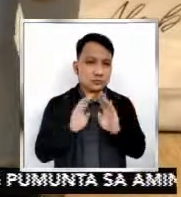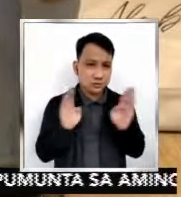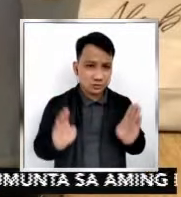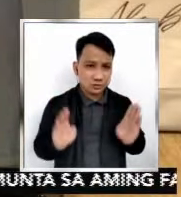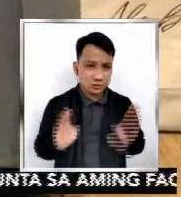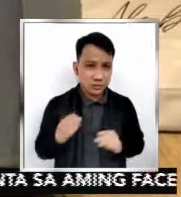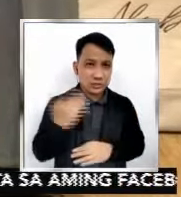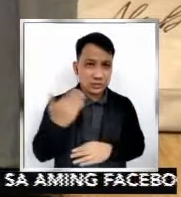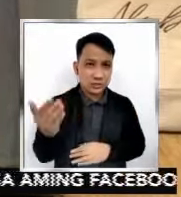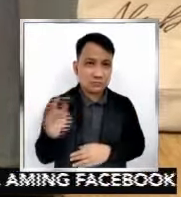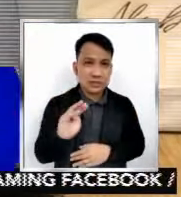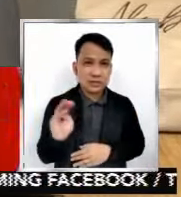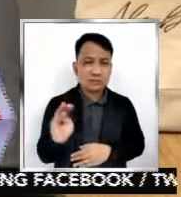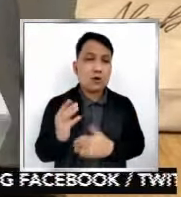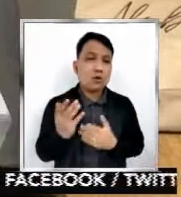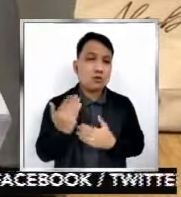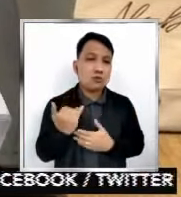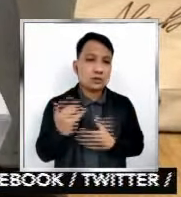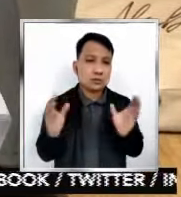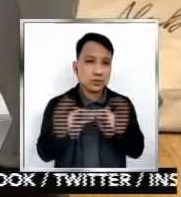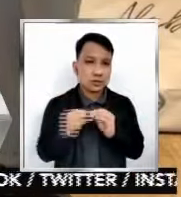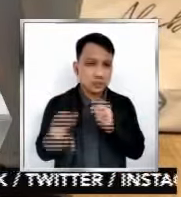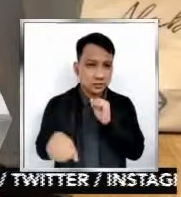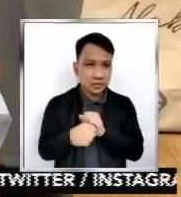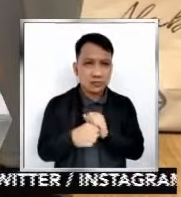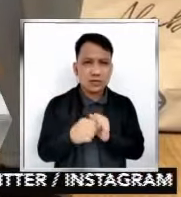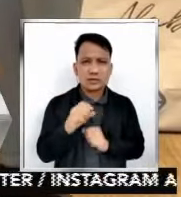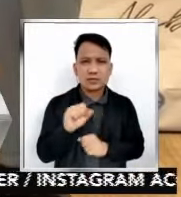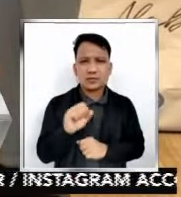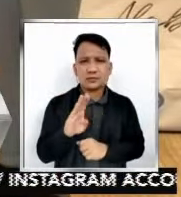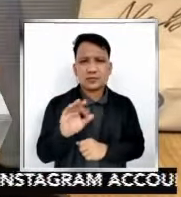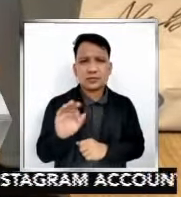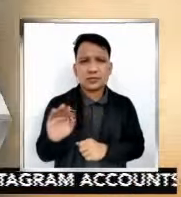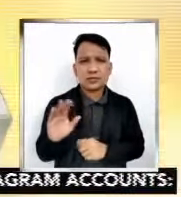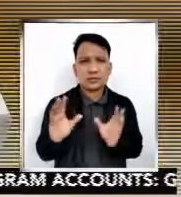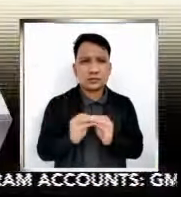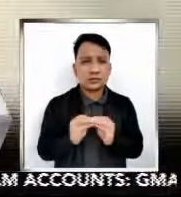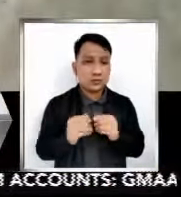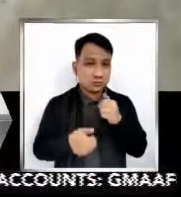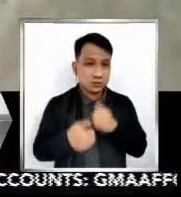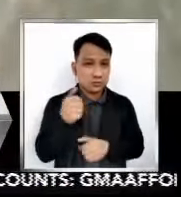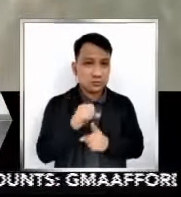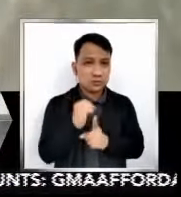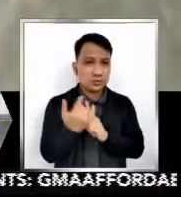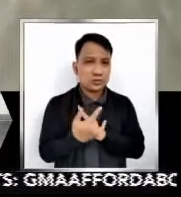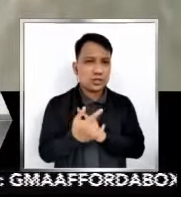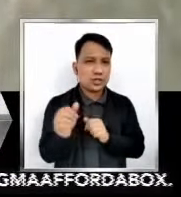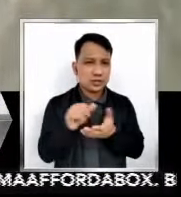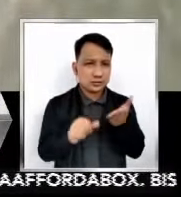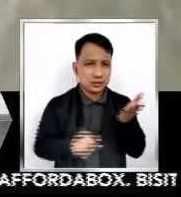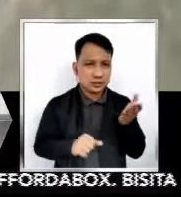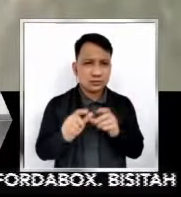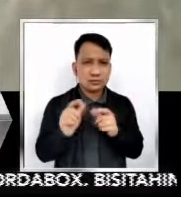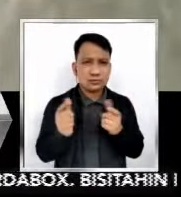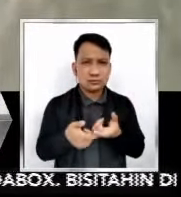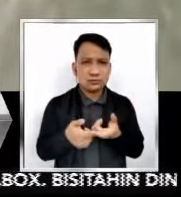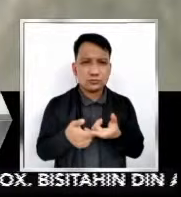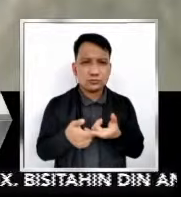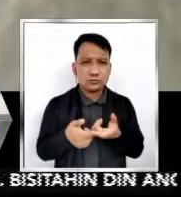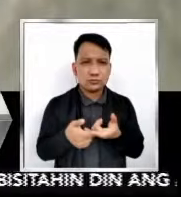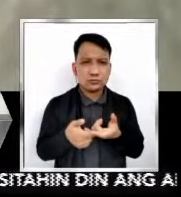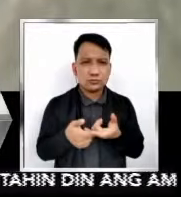saan co-nominee nila ang SB19 sa Top Social Artist category. May panibago ring achievement ang Pinoy Pop